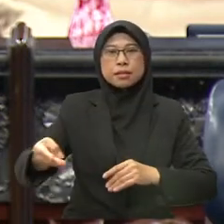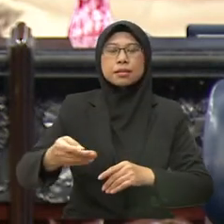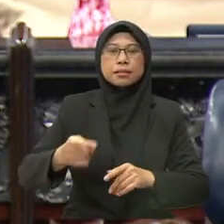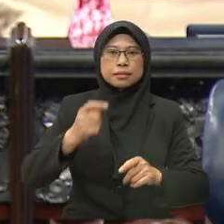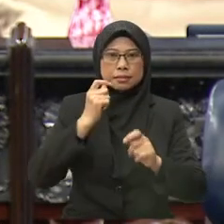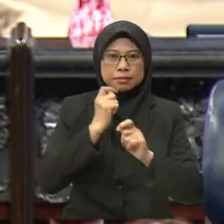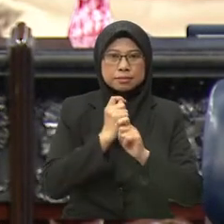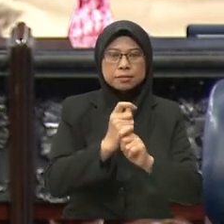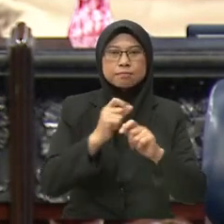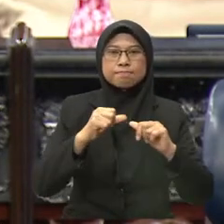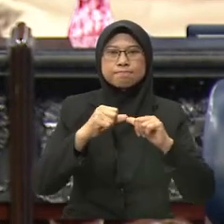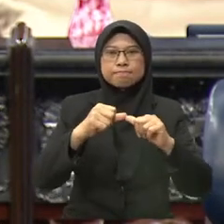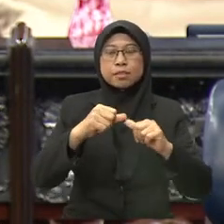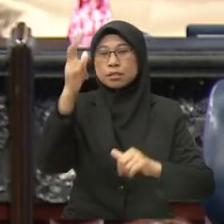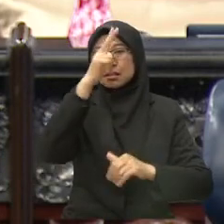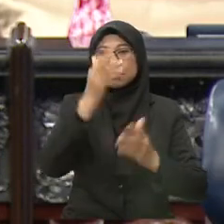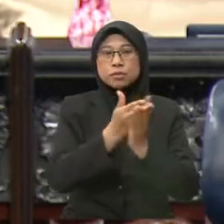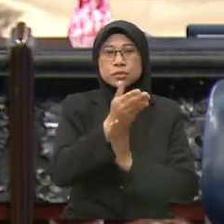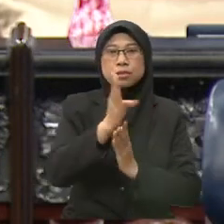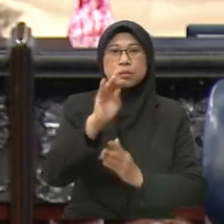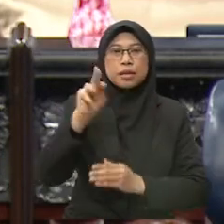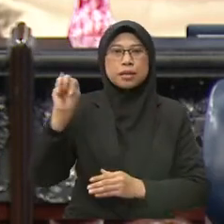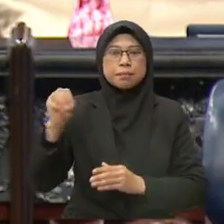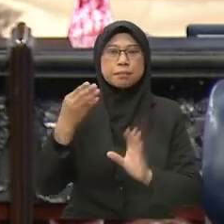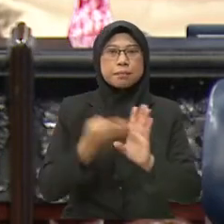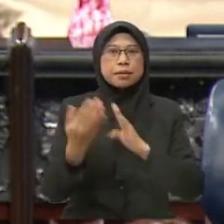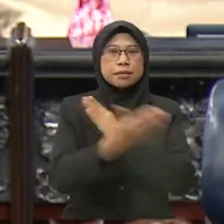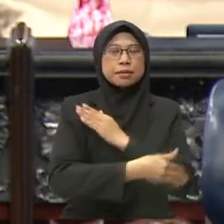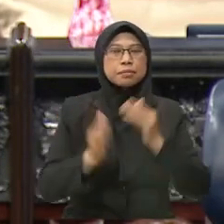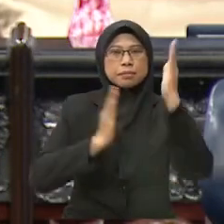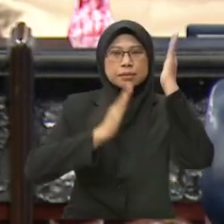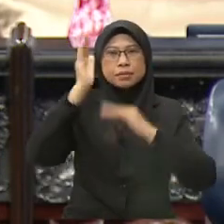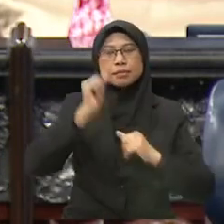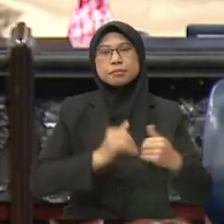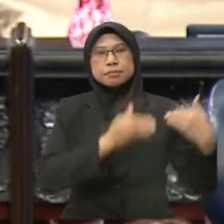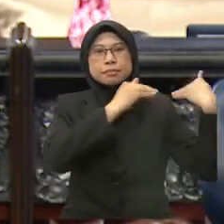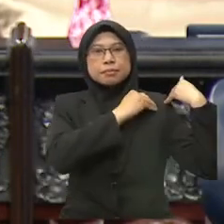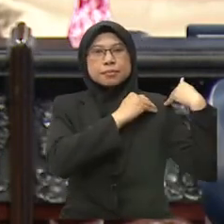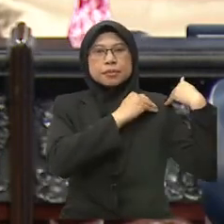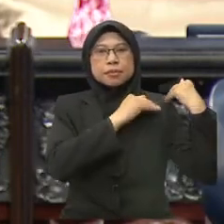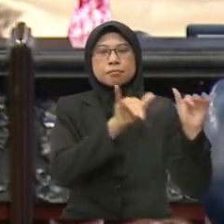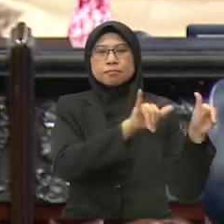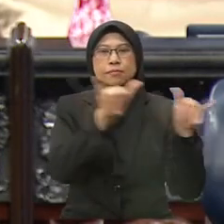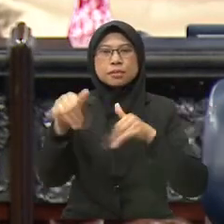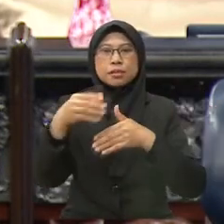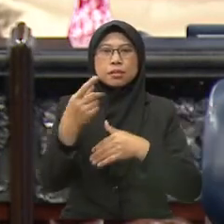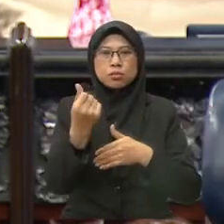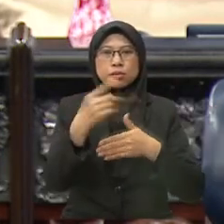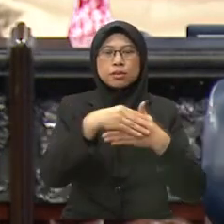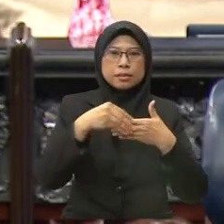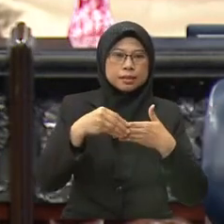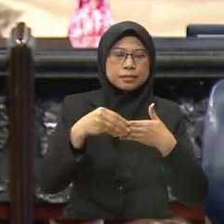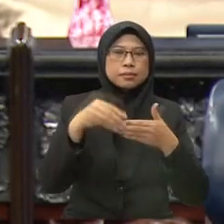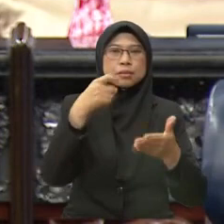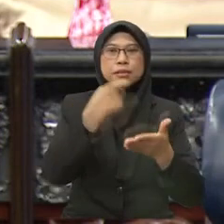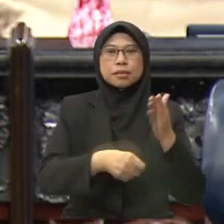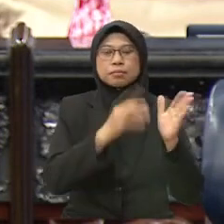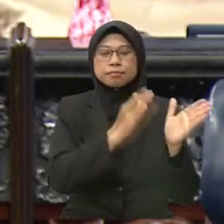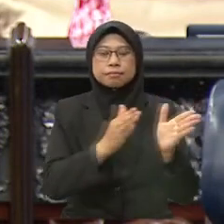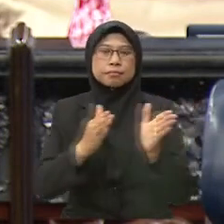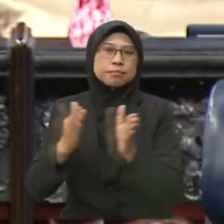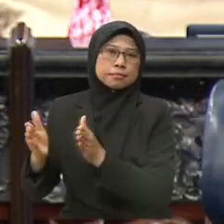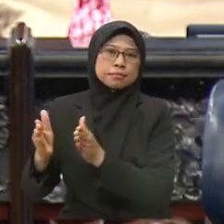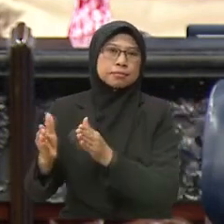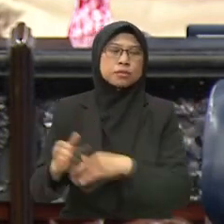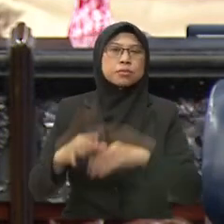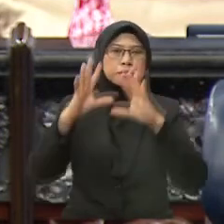mampan kerajaan menerusi Bank Negara Malaysia bertanggungjawab memastikan pelarasan Ringgit sentiasa berada dalam keadaan teratur